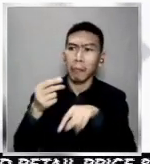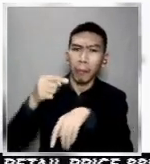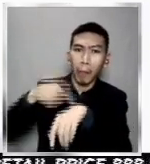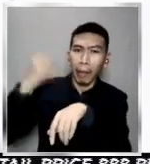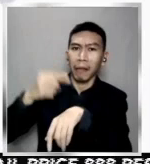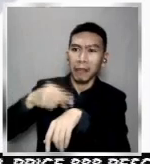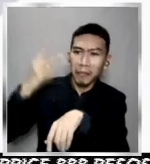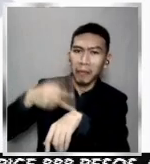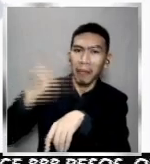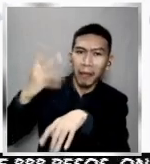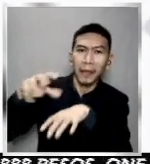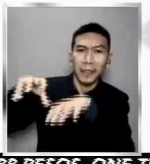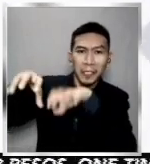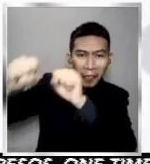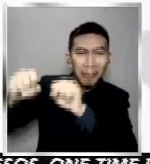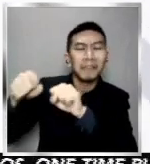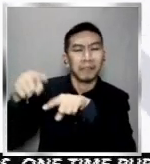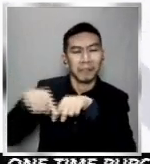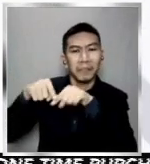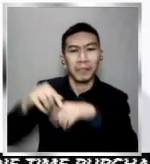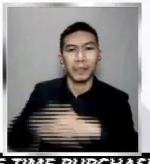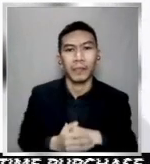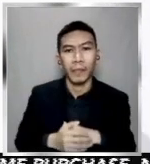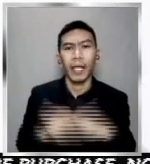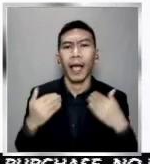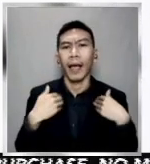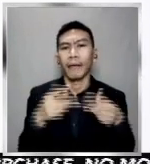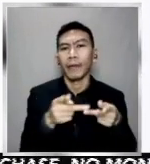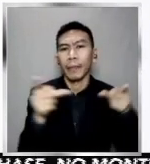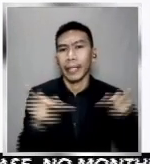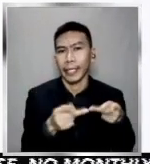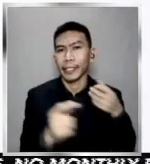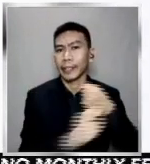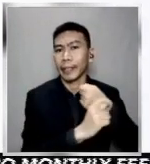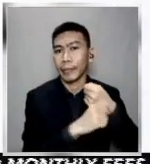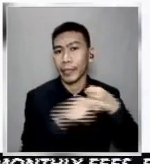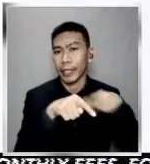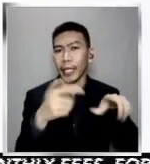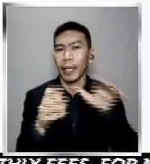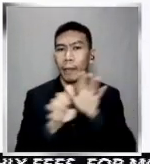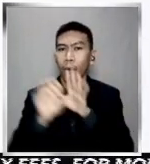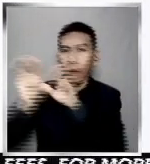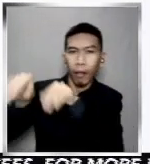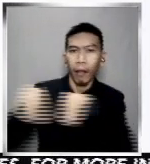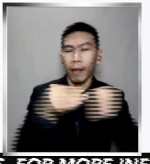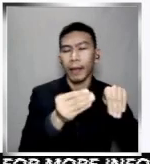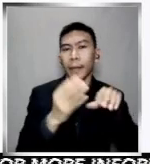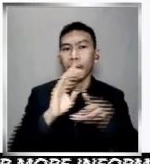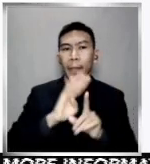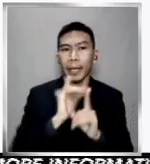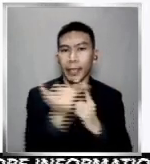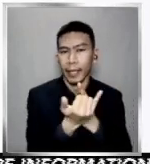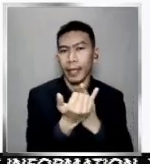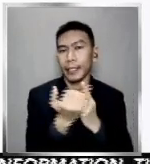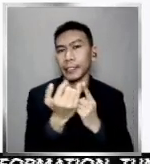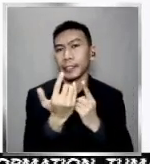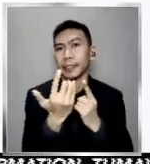holding area na halimbawa sa dinidesignate sa mga barangay